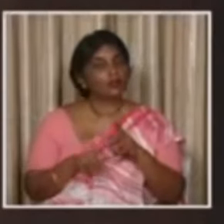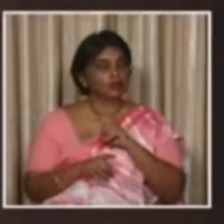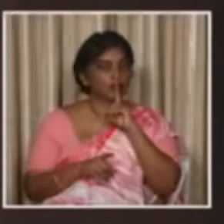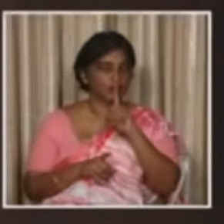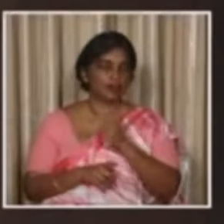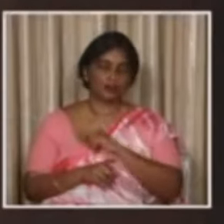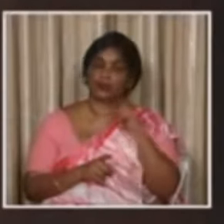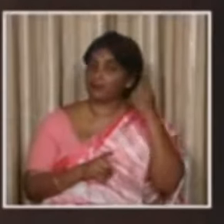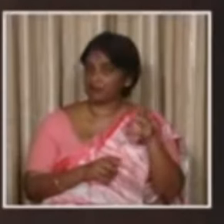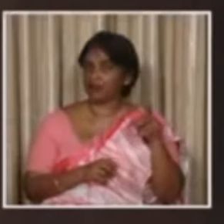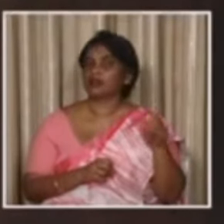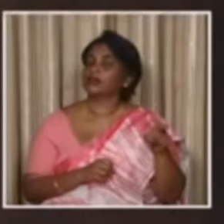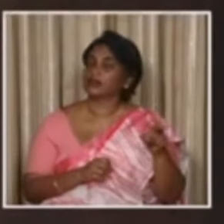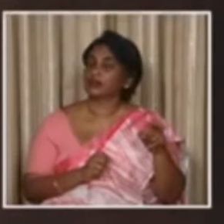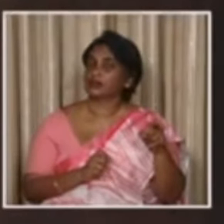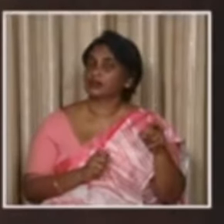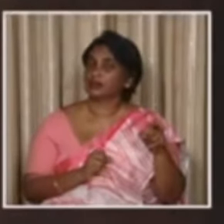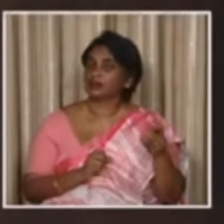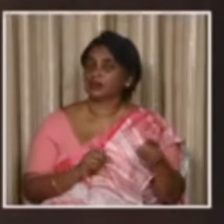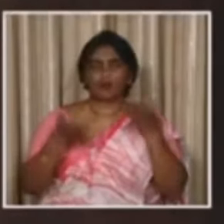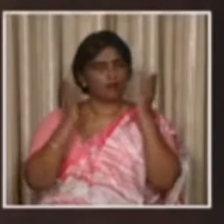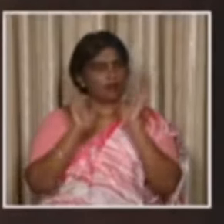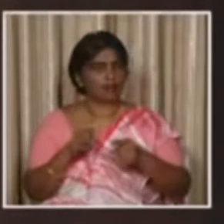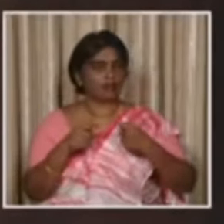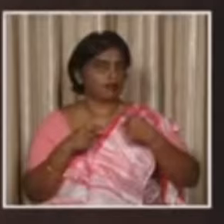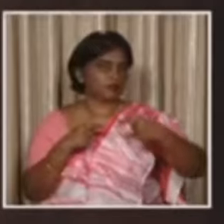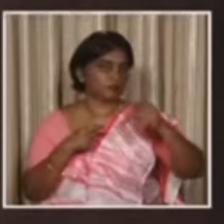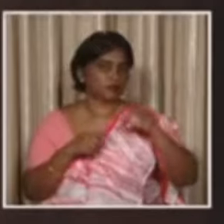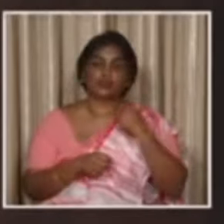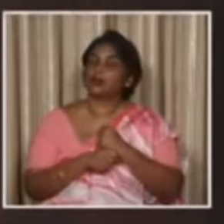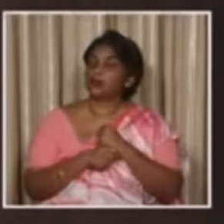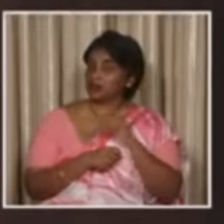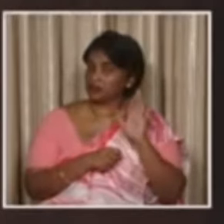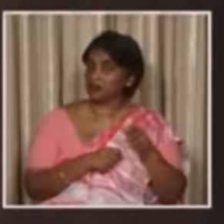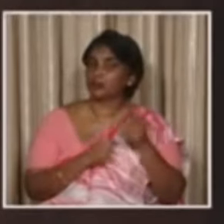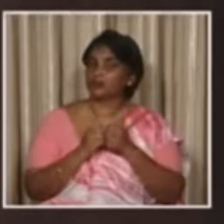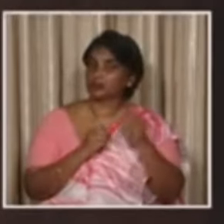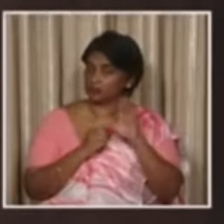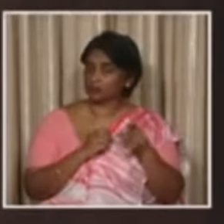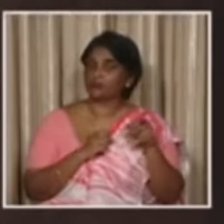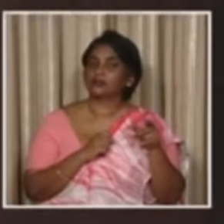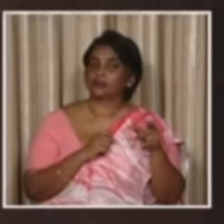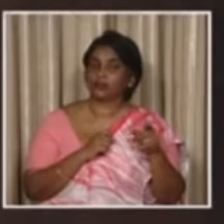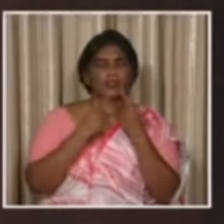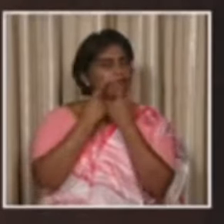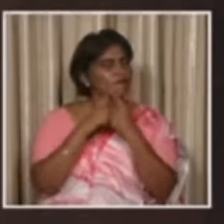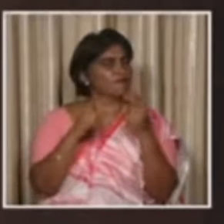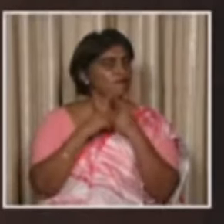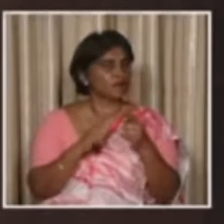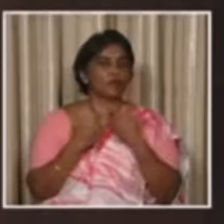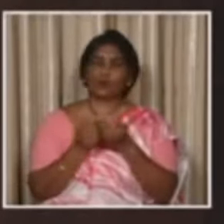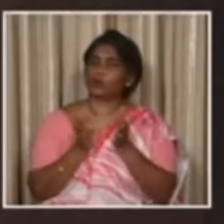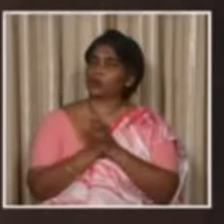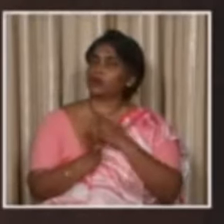නිසා මේ අවසාන දින ගණනාව තුල ආණ්ඩුවට සිද්ධ වෙලා තියෙනවා විවිධාකාරයෙන්